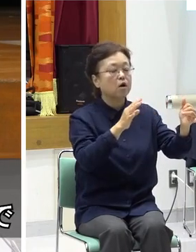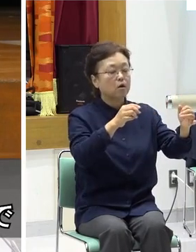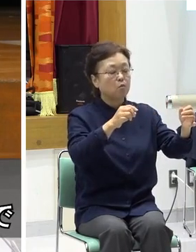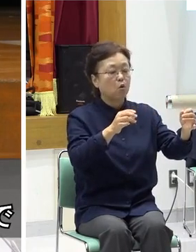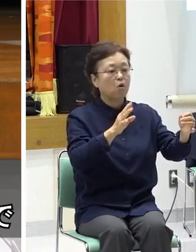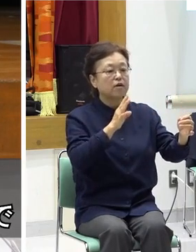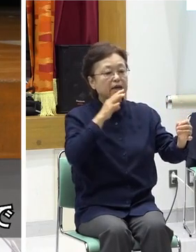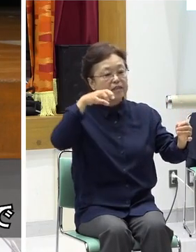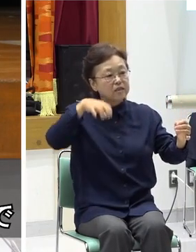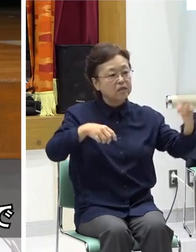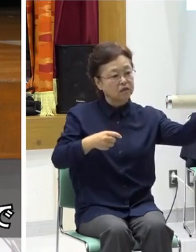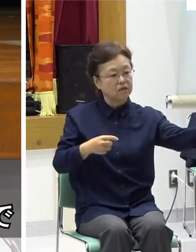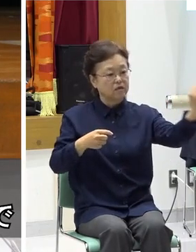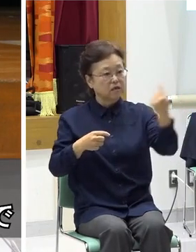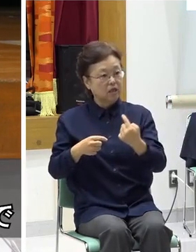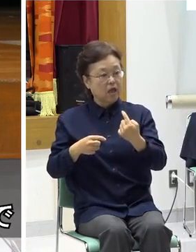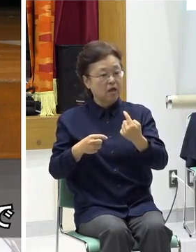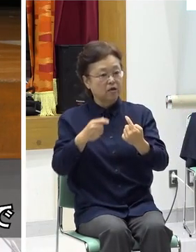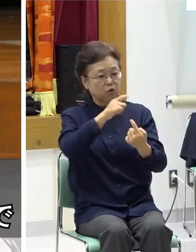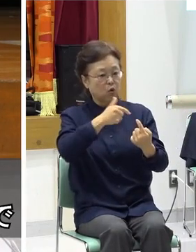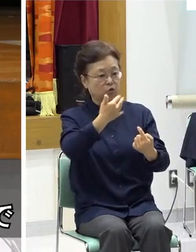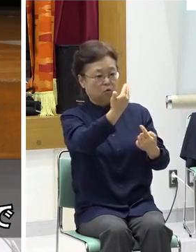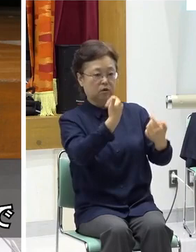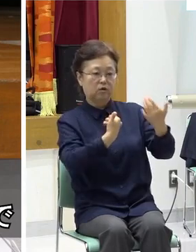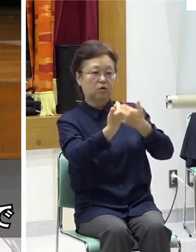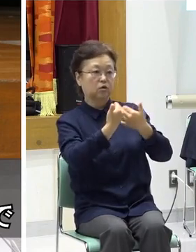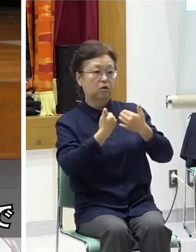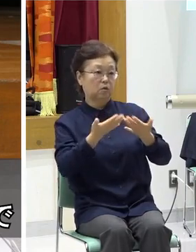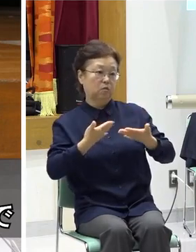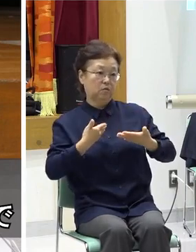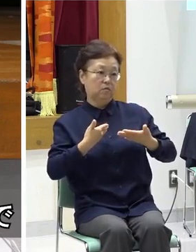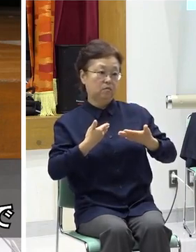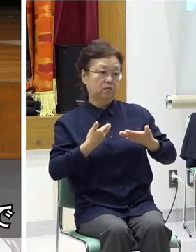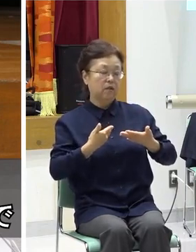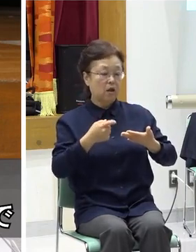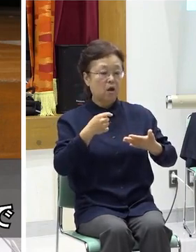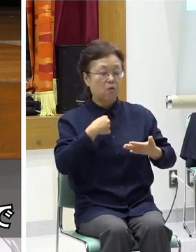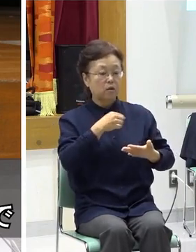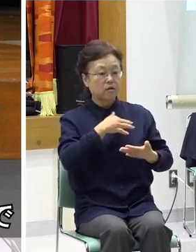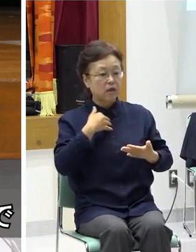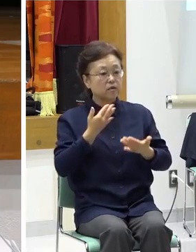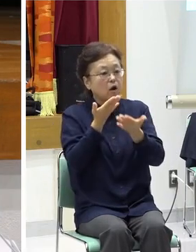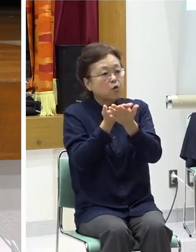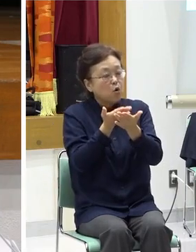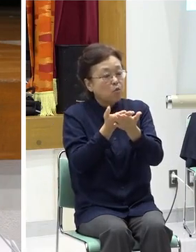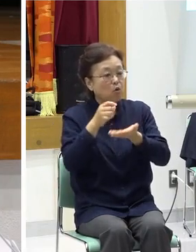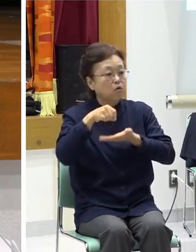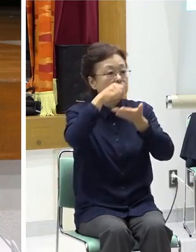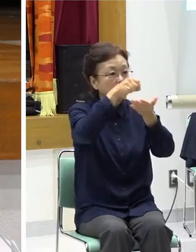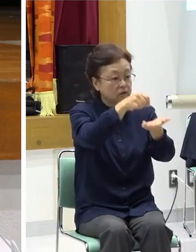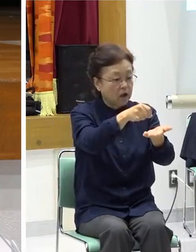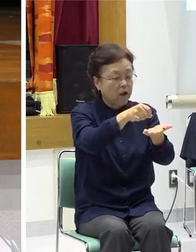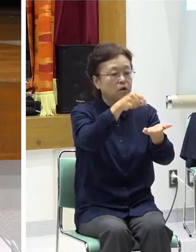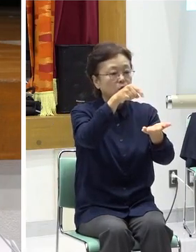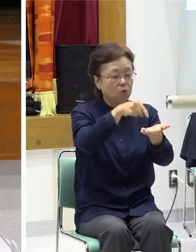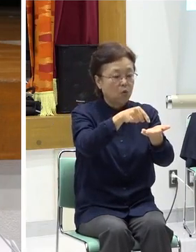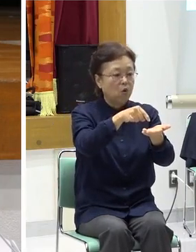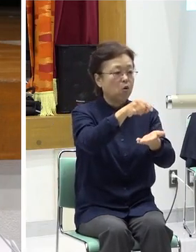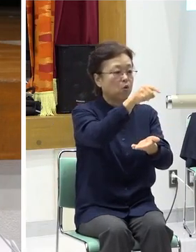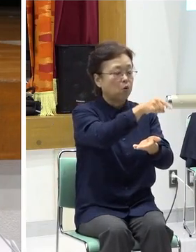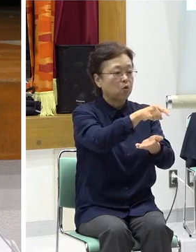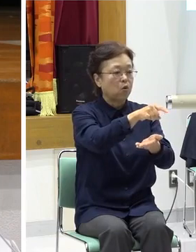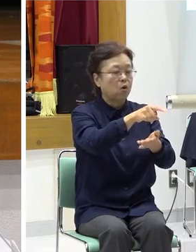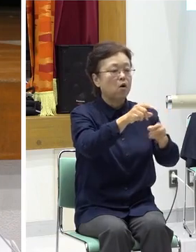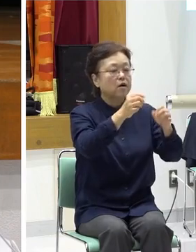ったんですけれども、ちょうど要望したのと同じタイミングでここの道路を改